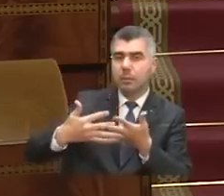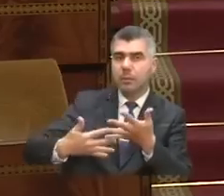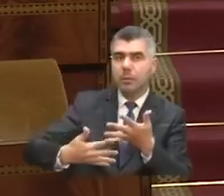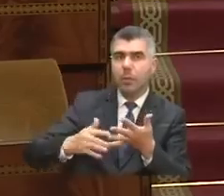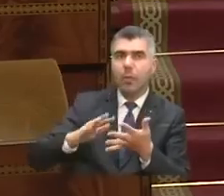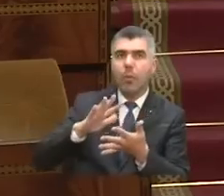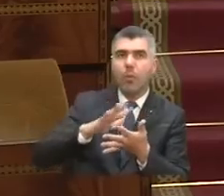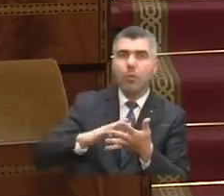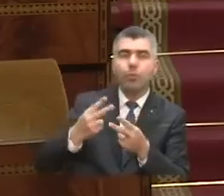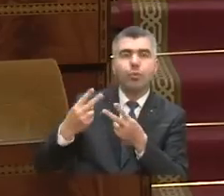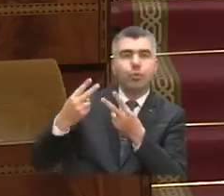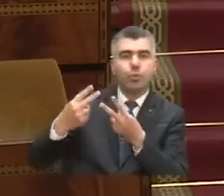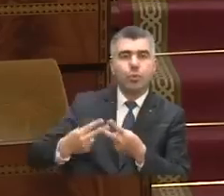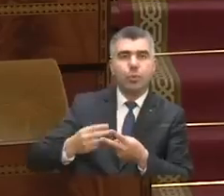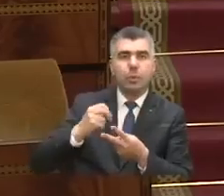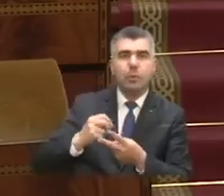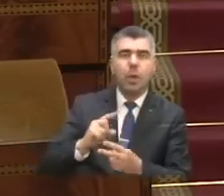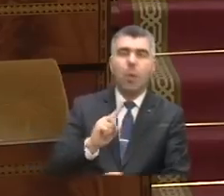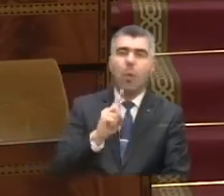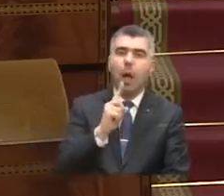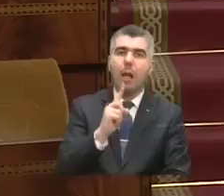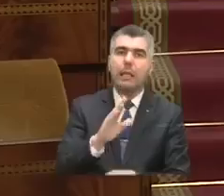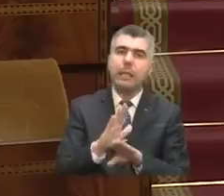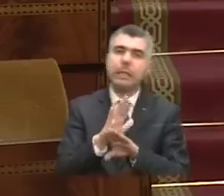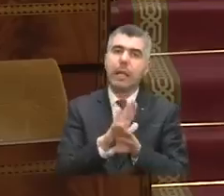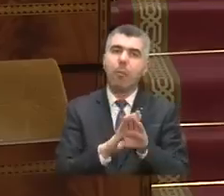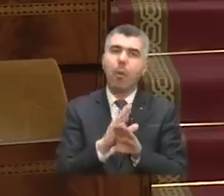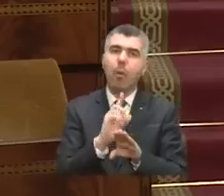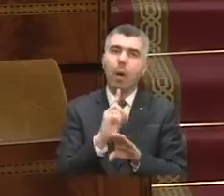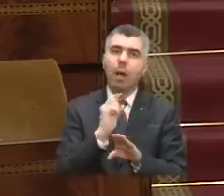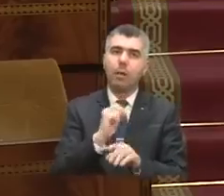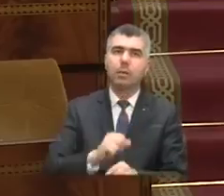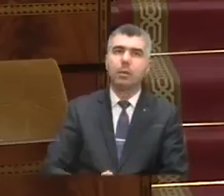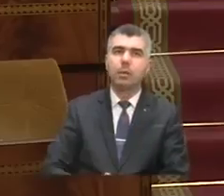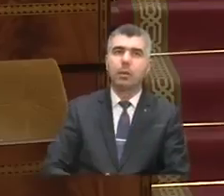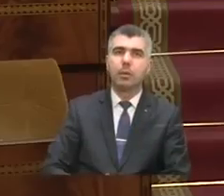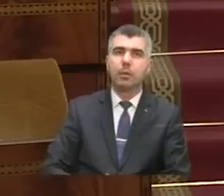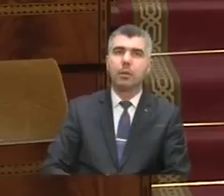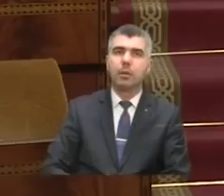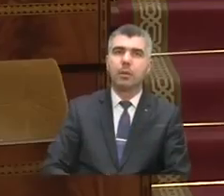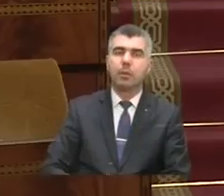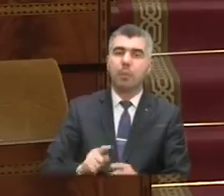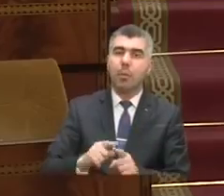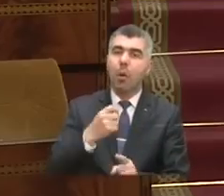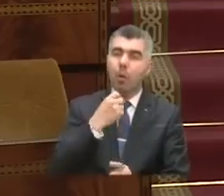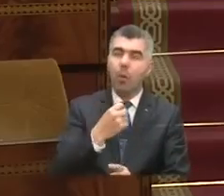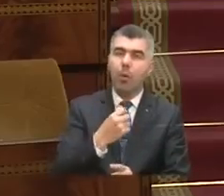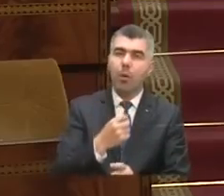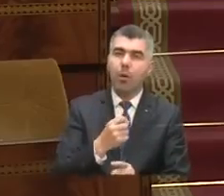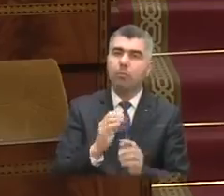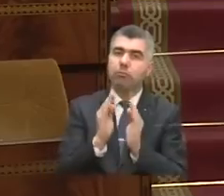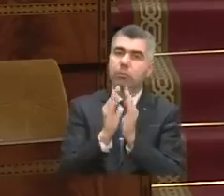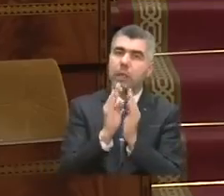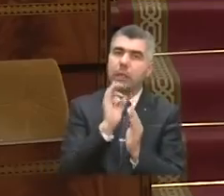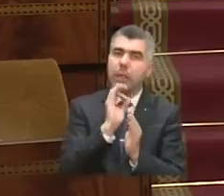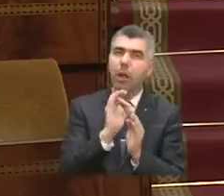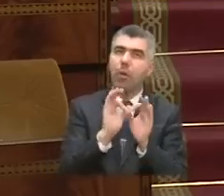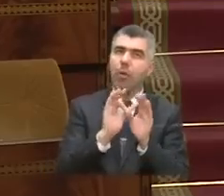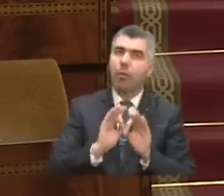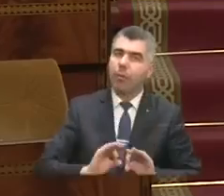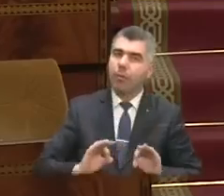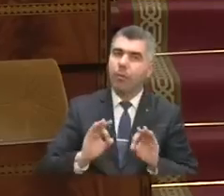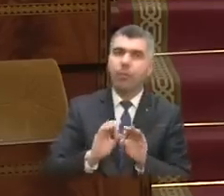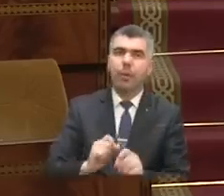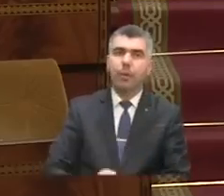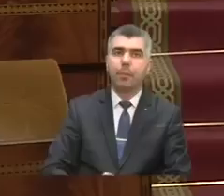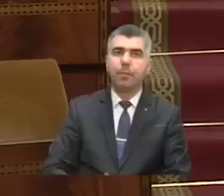والنائبات كلهم حاضرين ما عدا عندي اعتذار واحد. شنو المشكل؟ بالتالي لا ما يبقى يقولنا ودي المجموعة ولا ماشي المجموعة. وثانيا